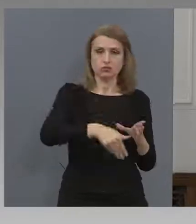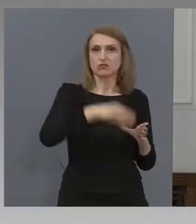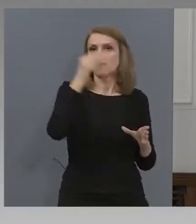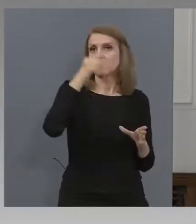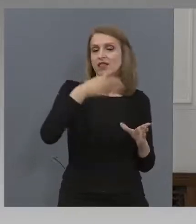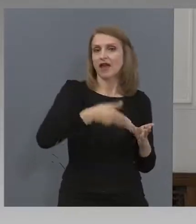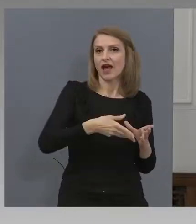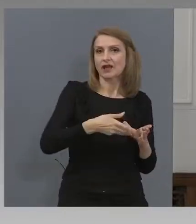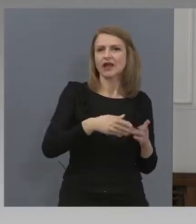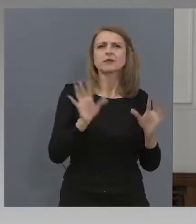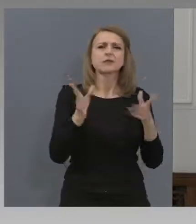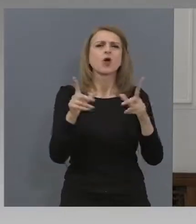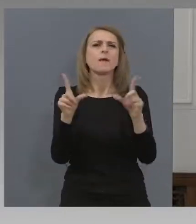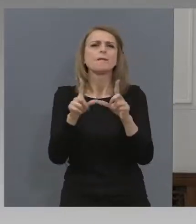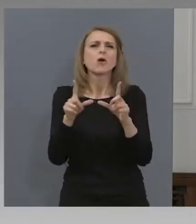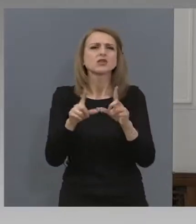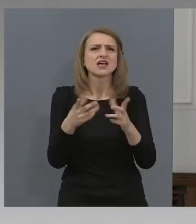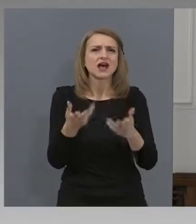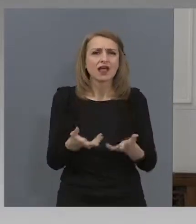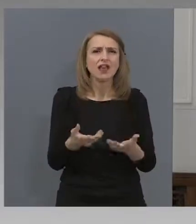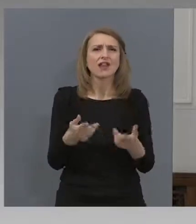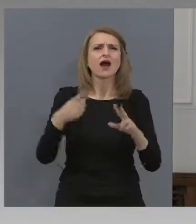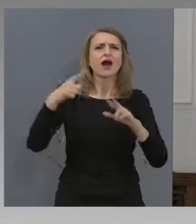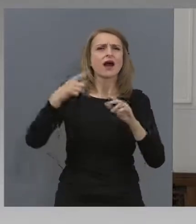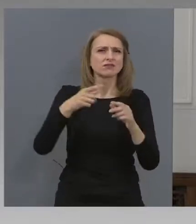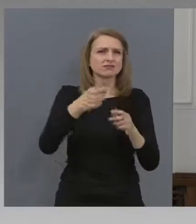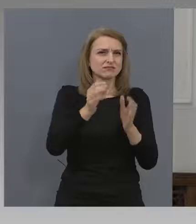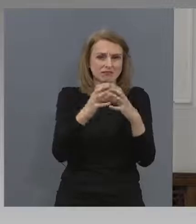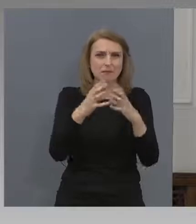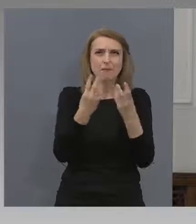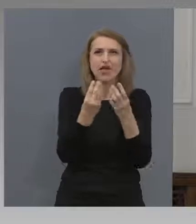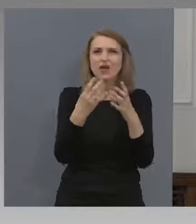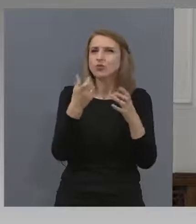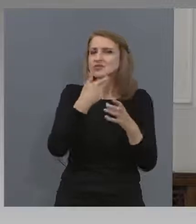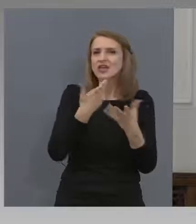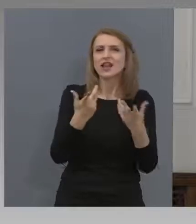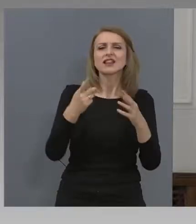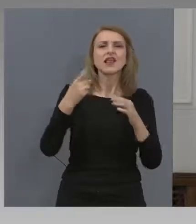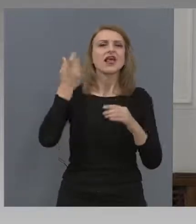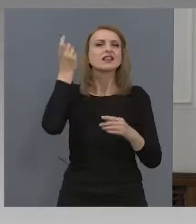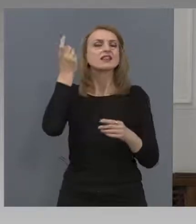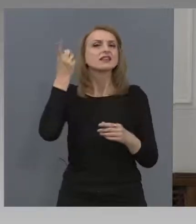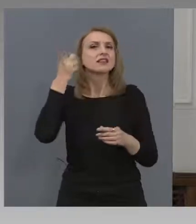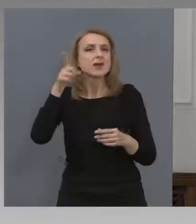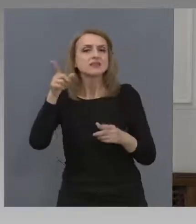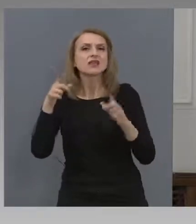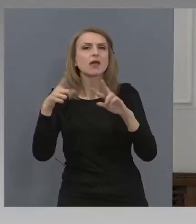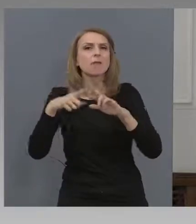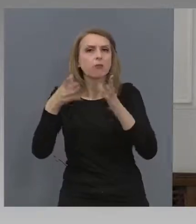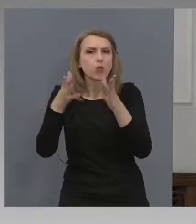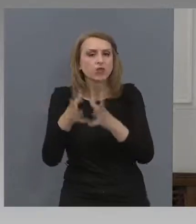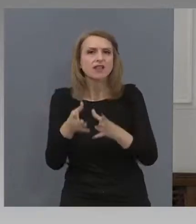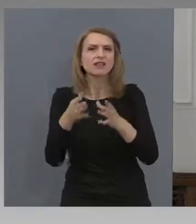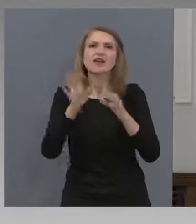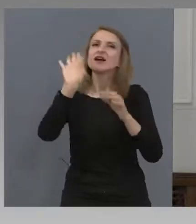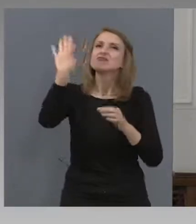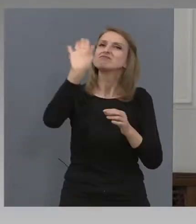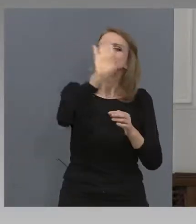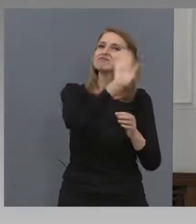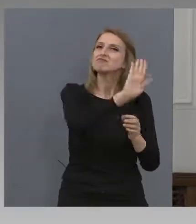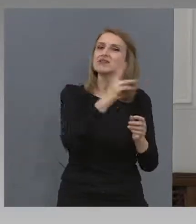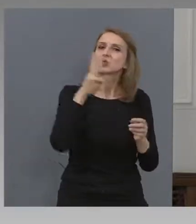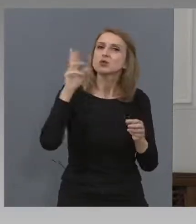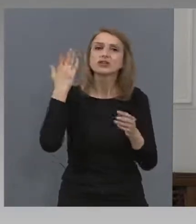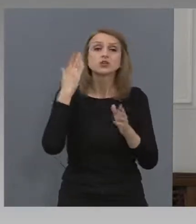ги познавате, дали е моцарела, дали е пармезан, дали е немски пудинг и така нататък, от страна на тези страни, а това не бива да го допускаме, тъй като